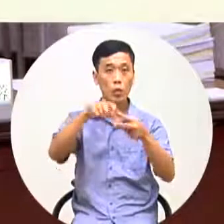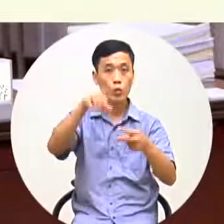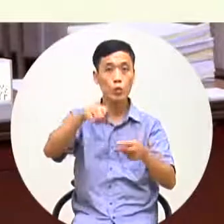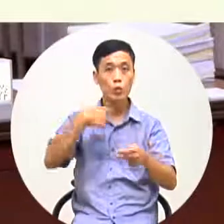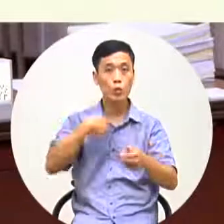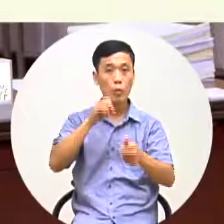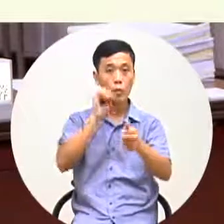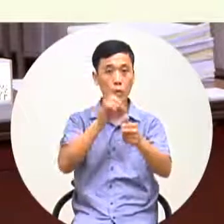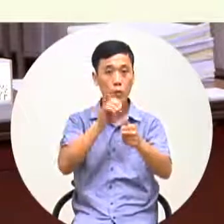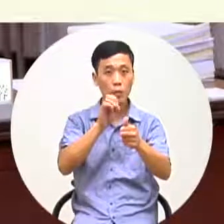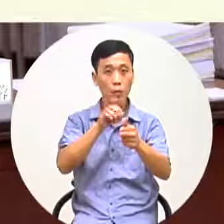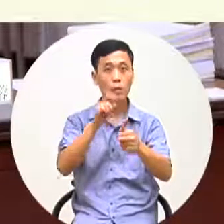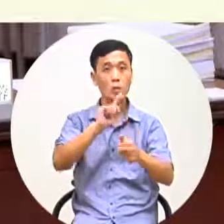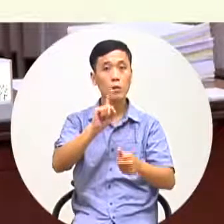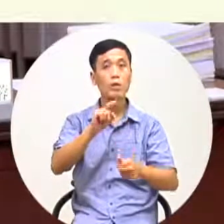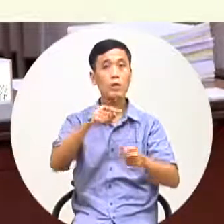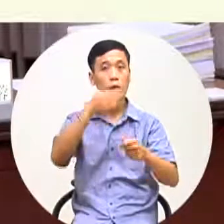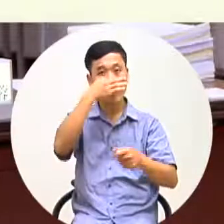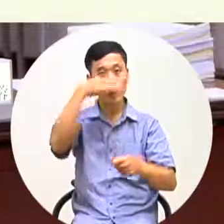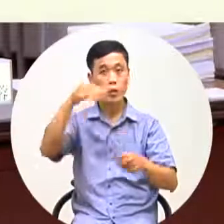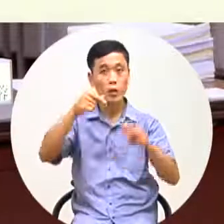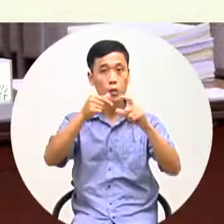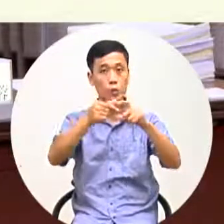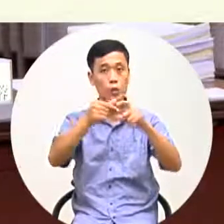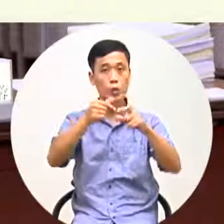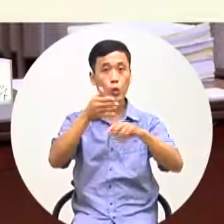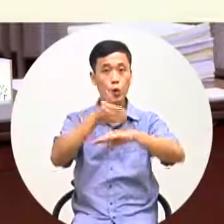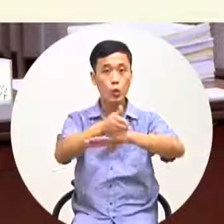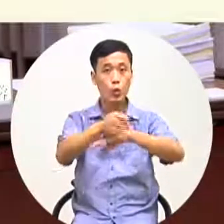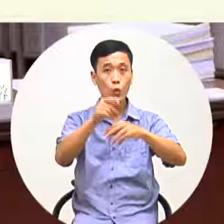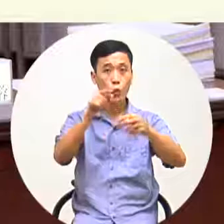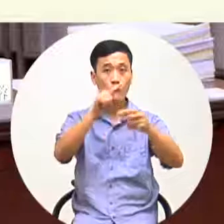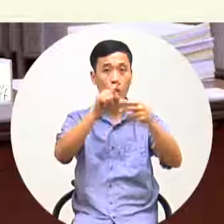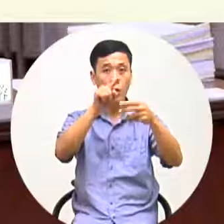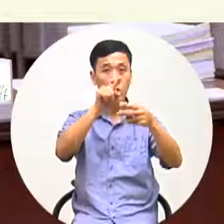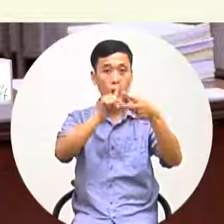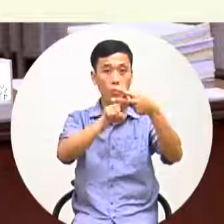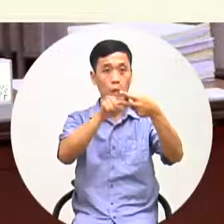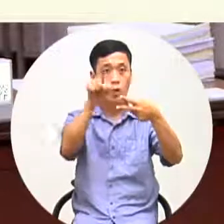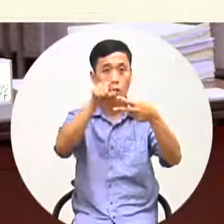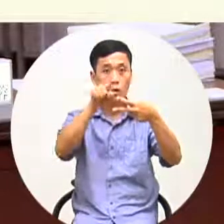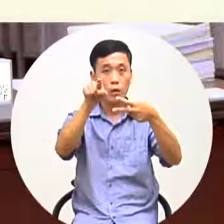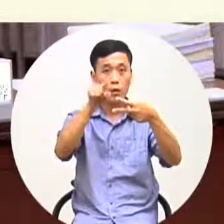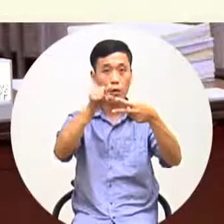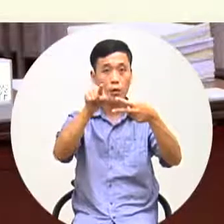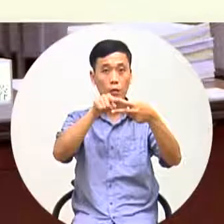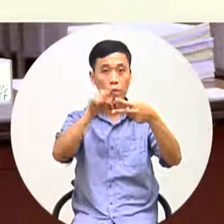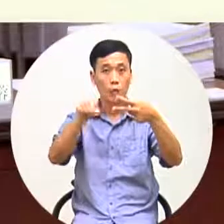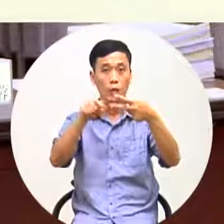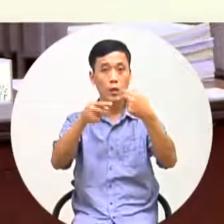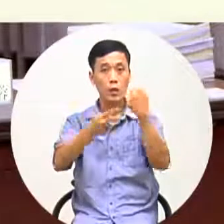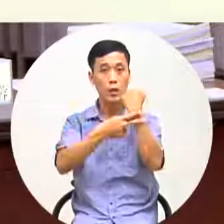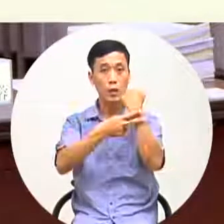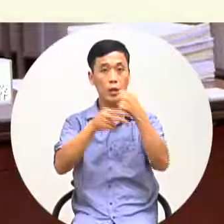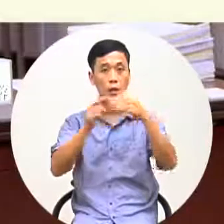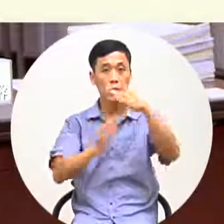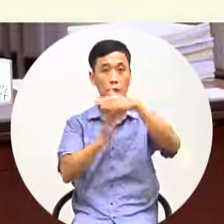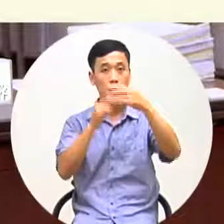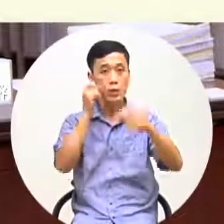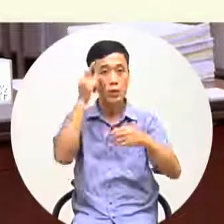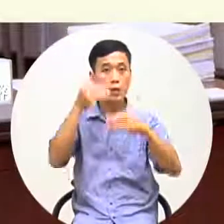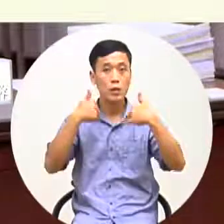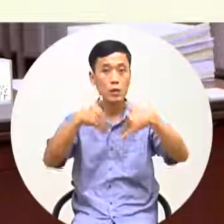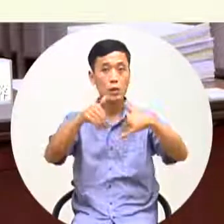个桂鼻里的鼻顶衔接，哈，顶新路口的公园，哦，0.2077公顷的，对不对？哦，开辟所需经